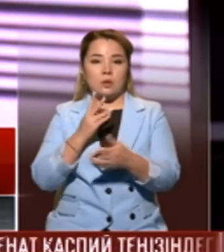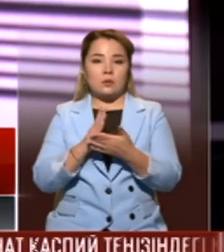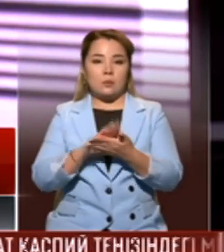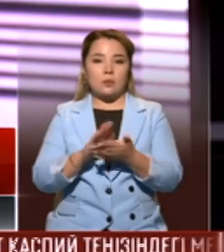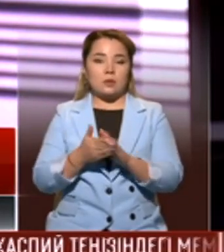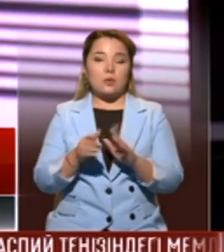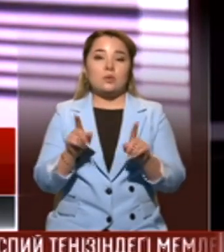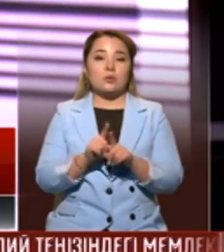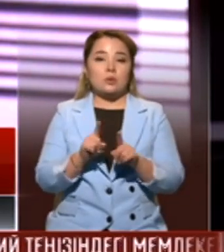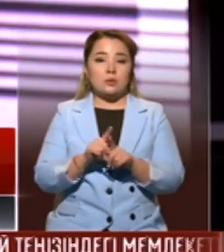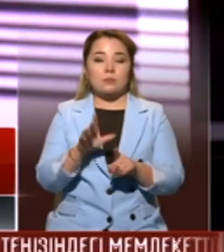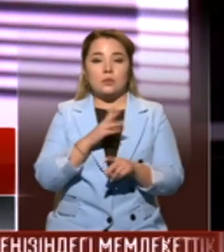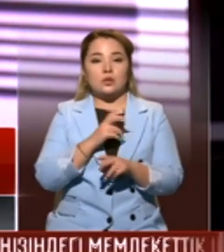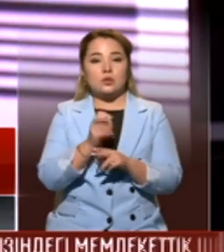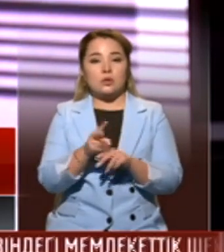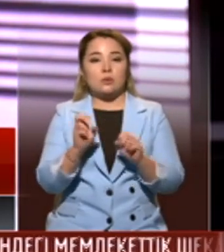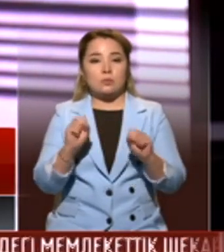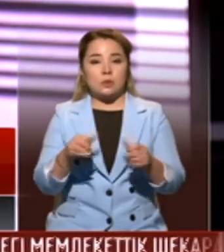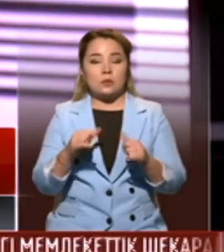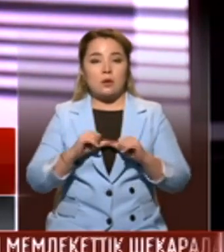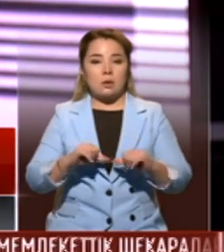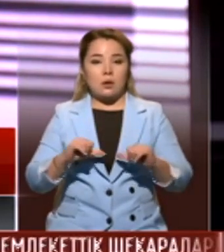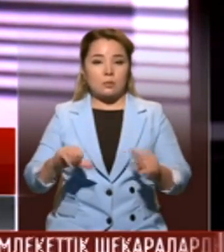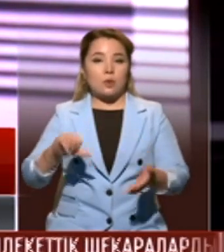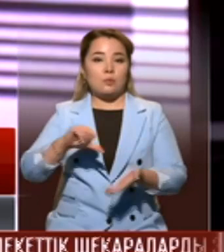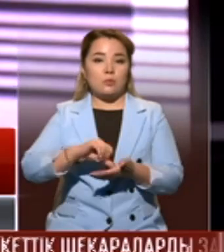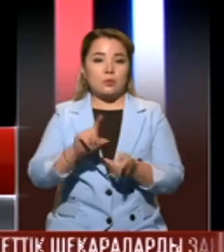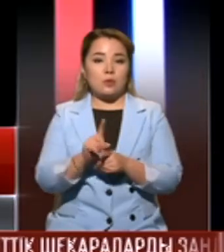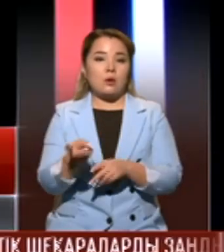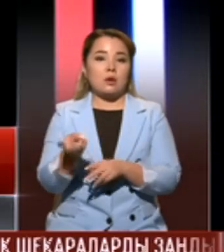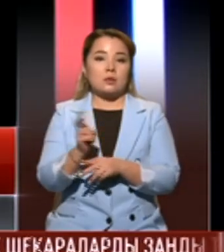Осындай жағдайларда олар шығарып жіберуі мүмкін. Комиссия мүшелеріне